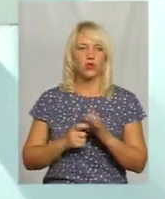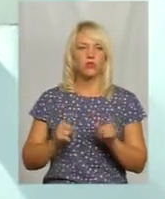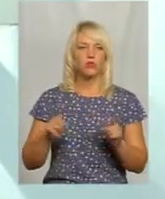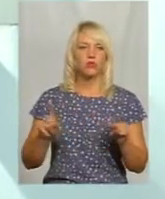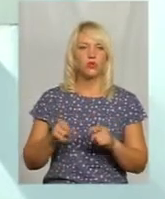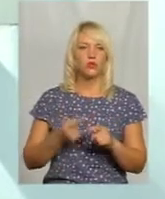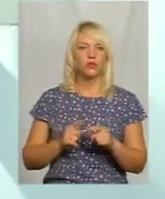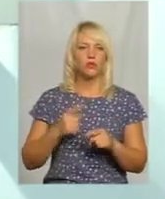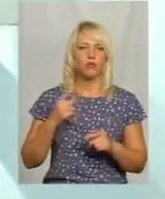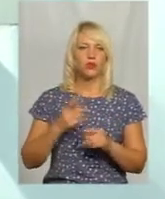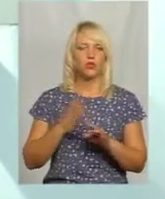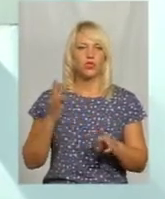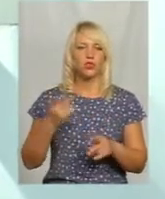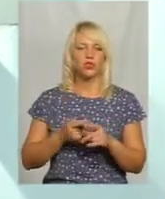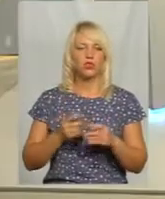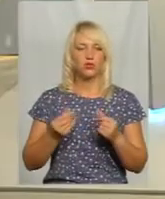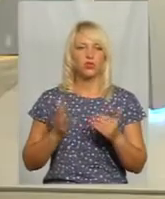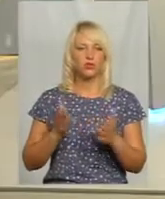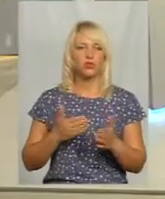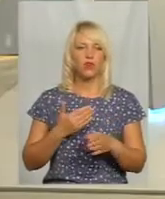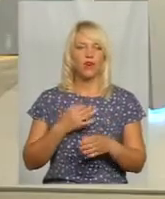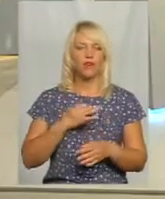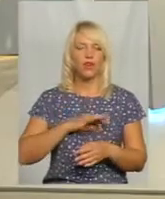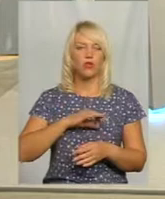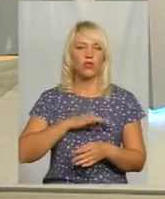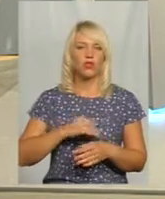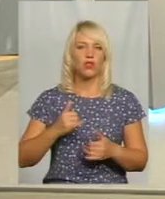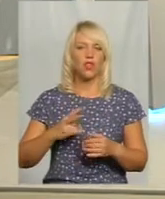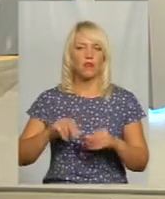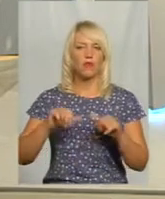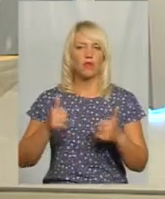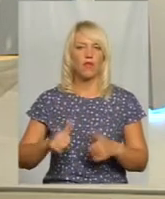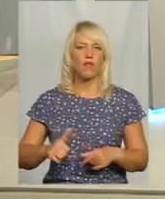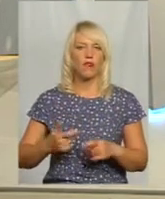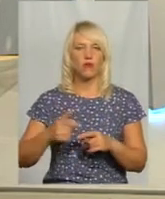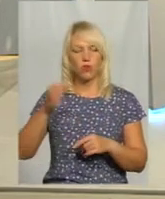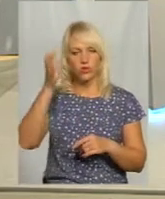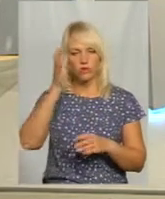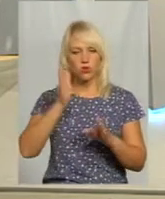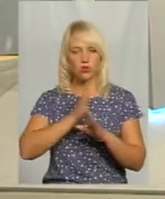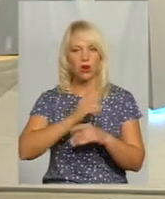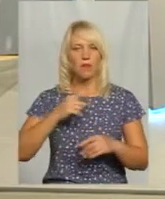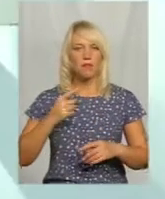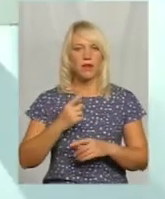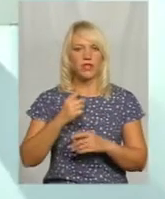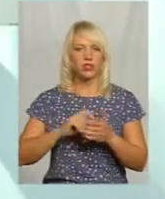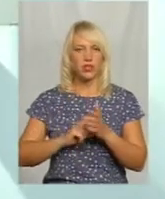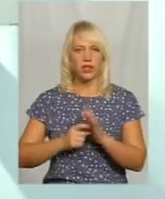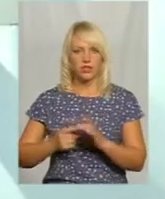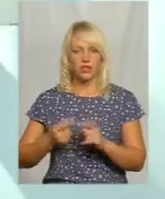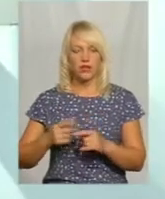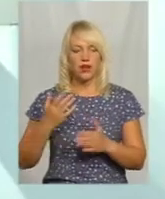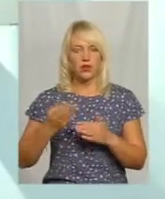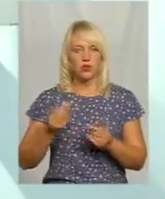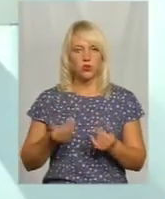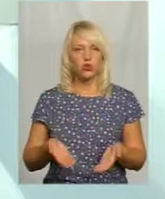чергу ці гроші використовуються саме на формування освітнього середовища перших класів. Якщо ж кошти залишаються,